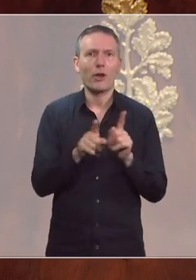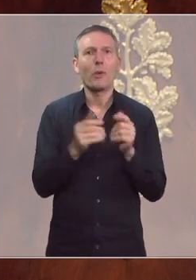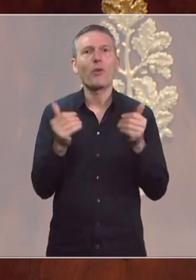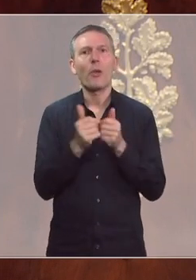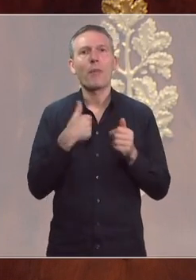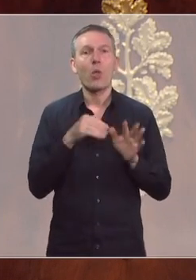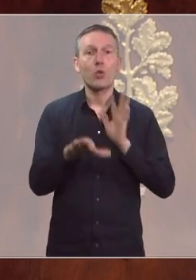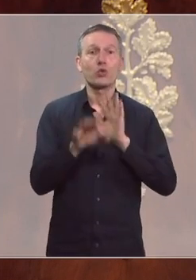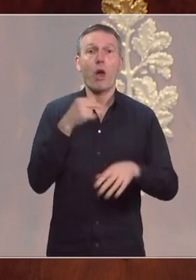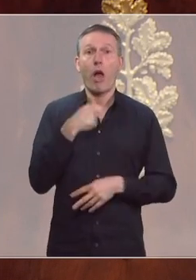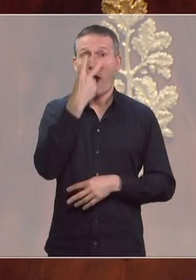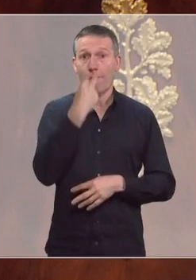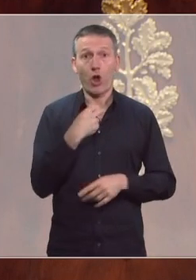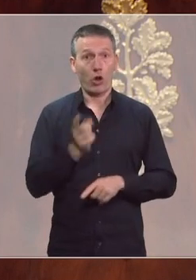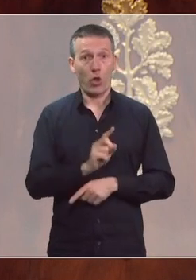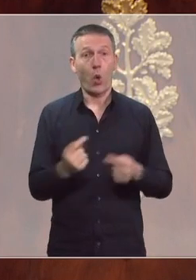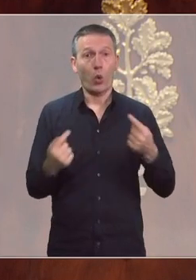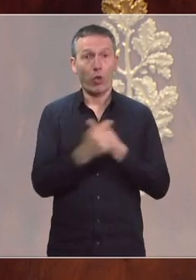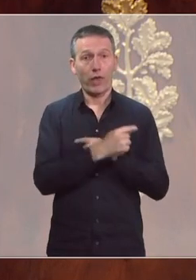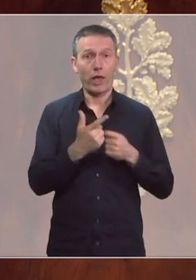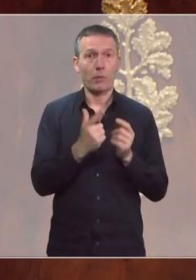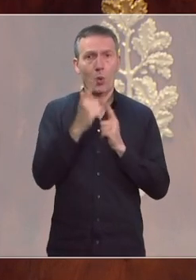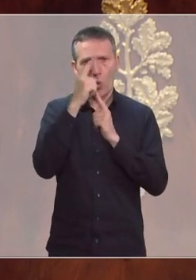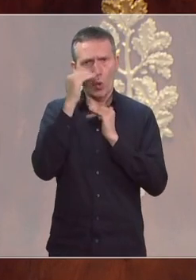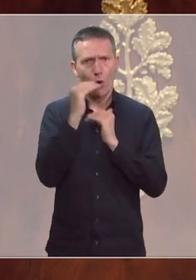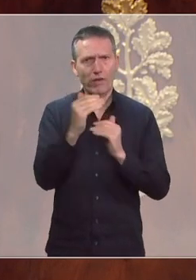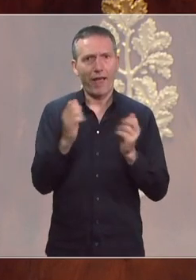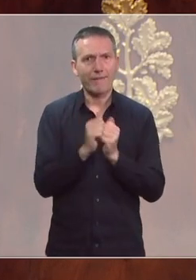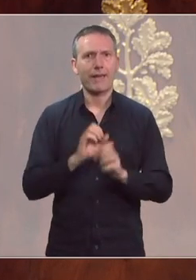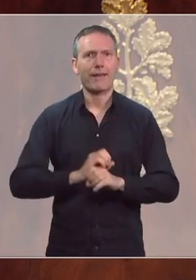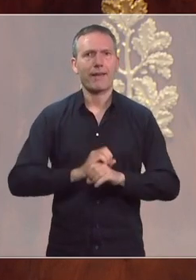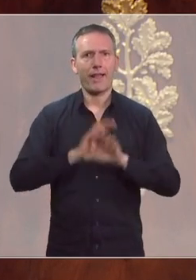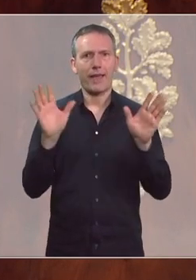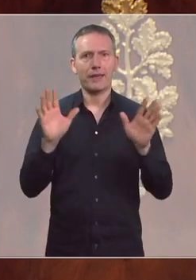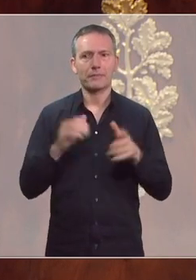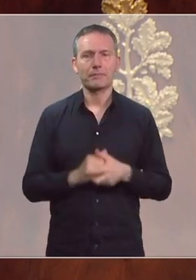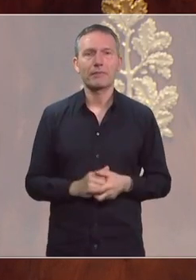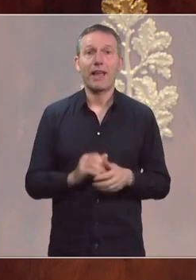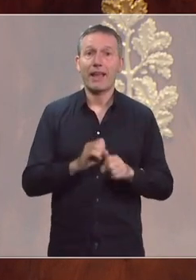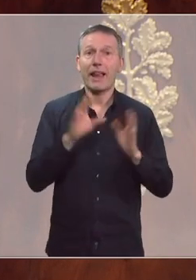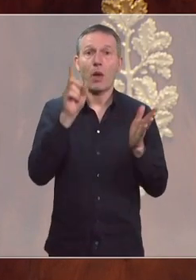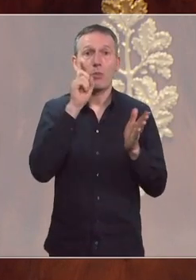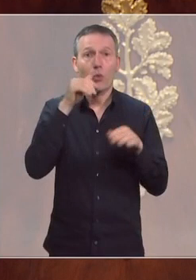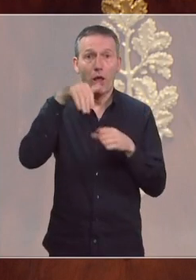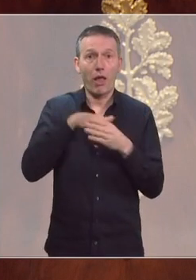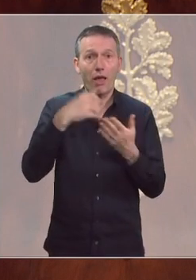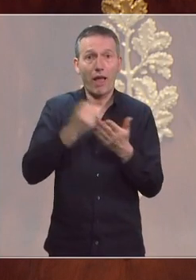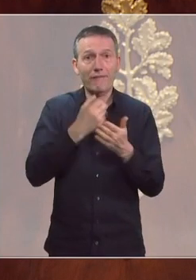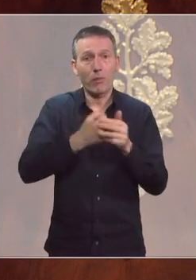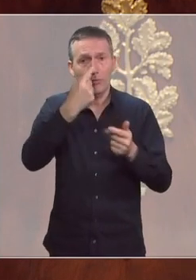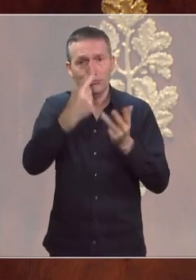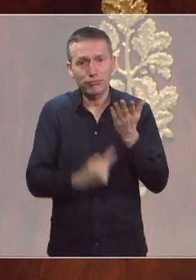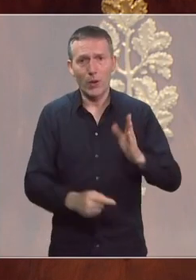un choix aveugle, mais au contraire, d'accorder une confiance éclairée. Éclairée, car s'appuyant sur des données